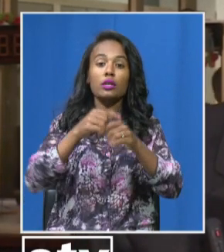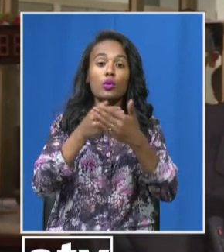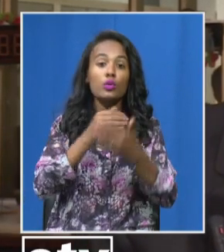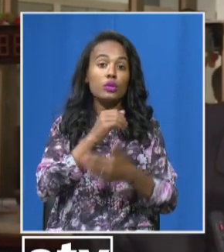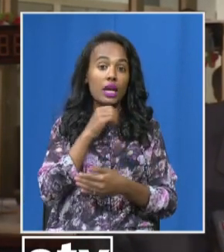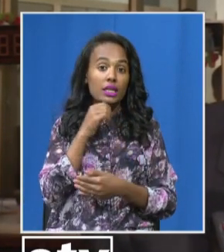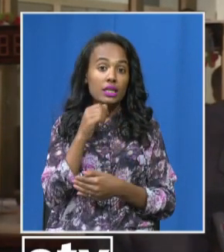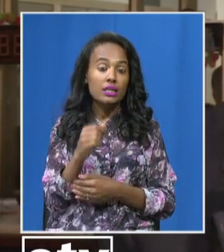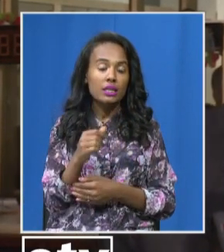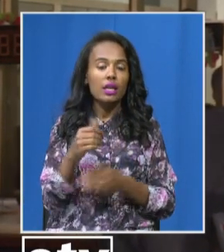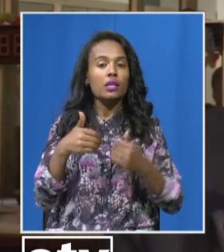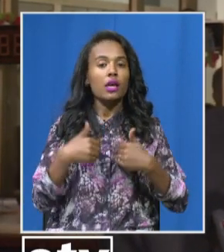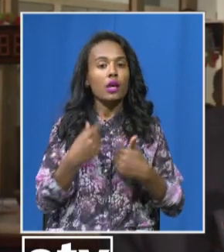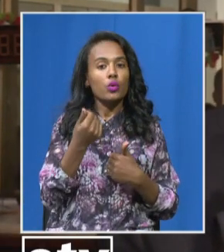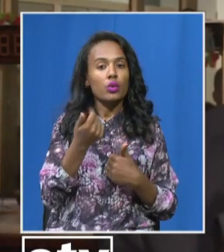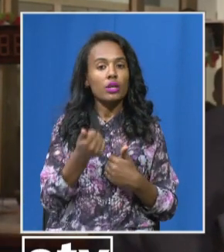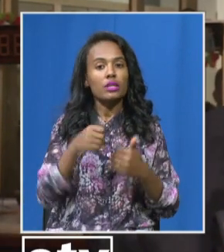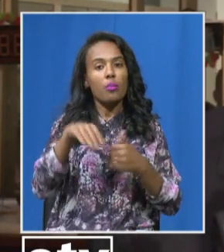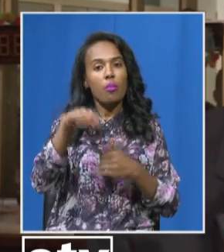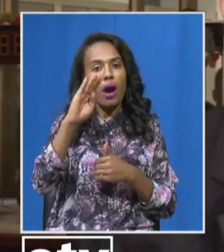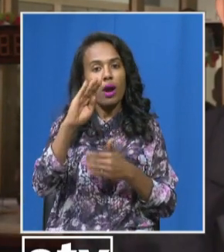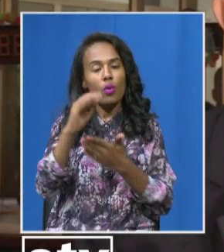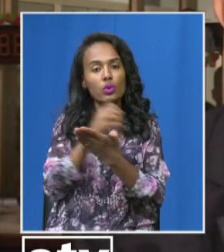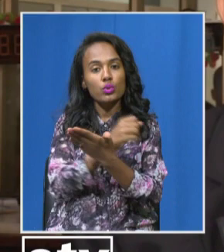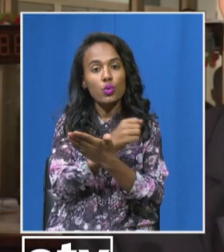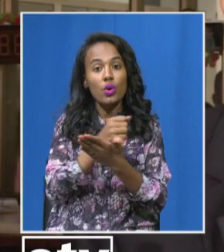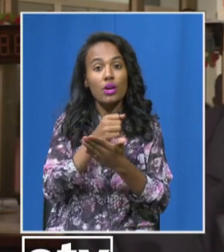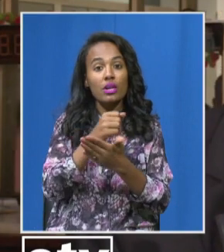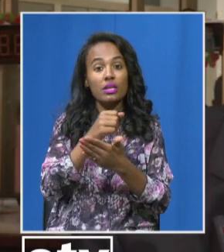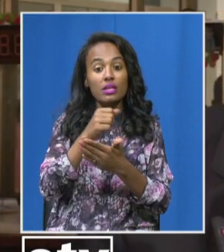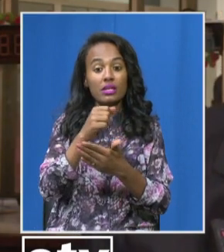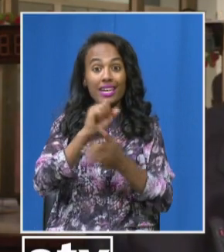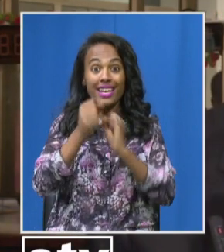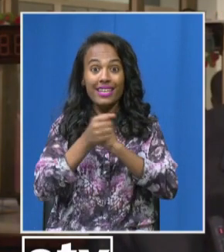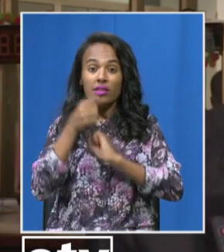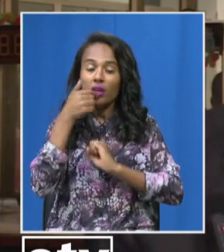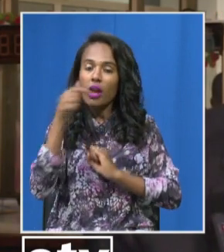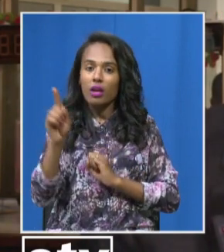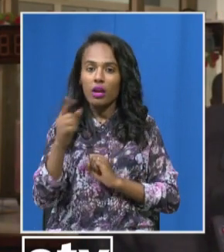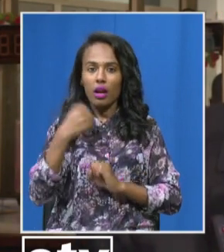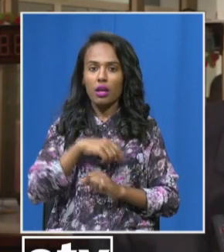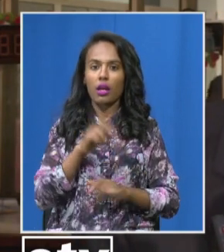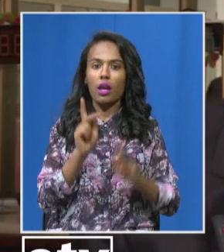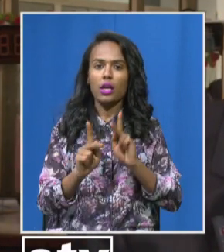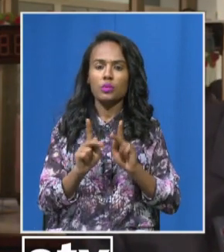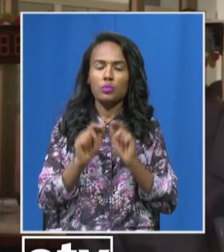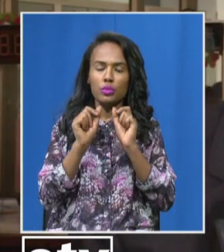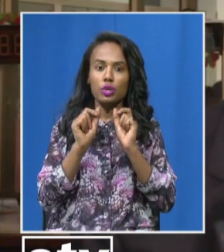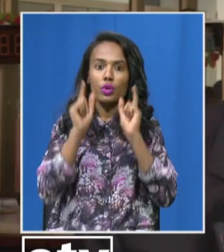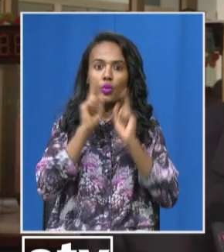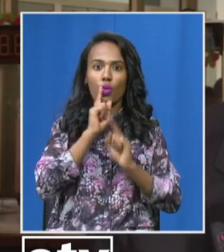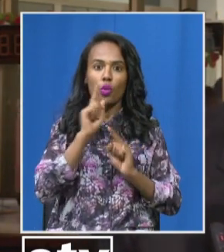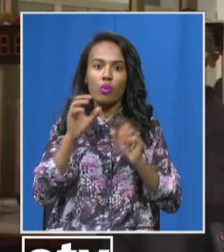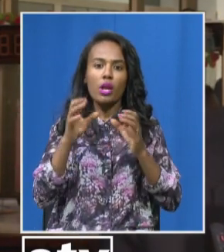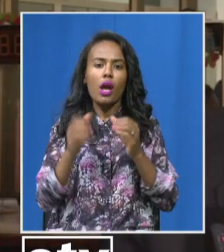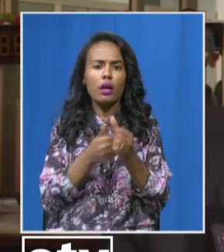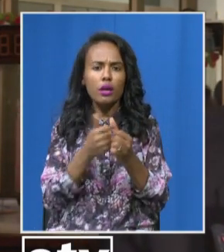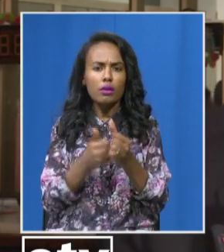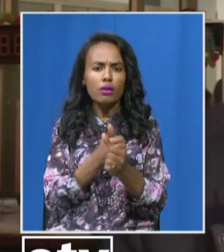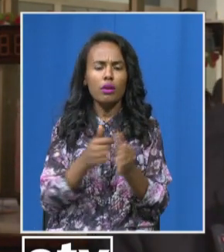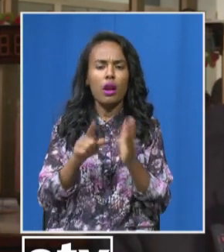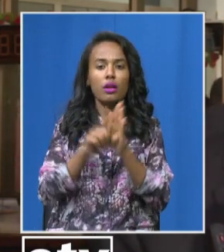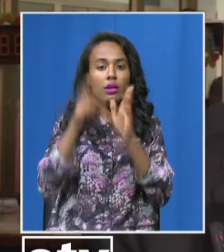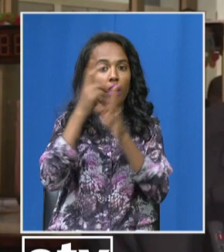ሳይደርስ ያለውን ገንዘብ ወደ ባንክ ወስዶ እንዲቀይር ተናግረናል። በእርግጥ የኛ ህዝብ ንቁ ነው፣ ሚዲያም ይከታተላል፣